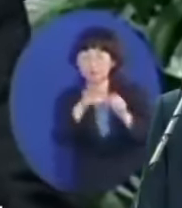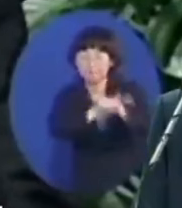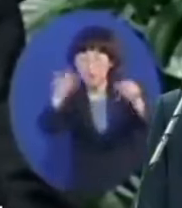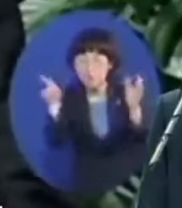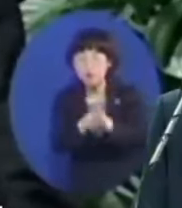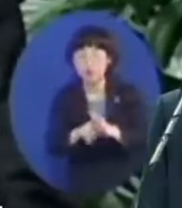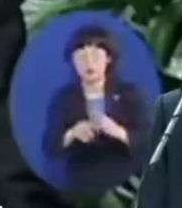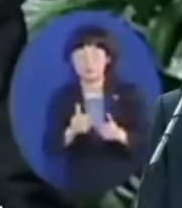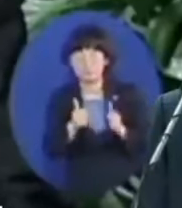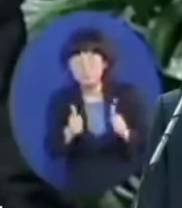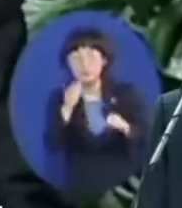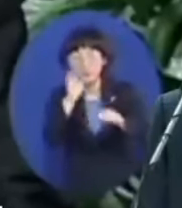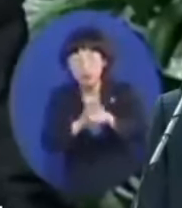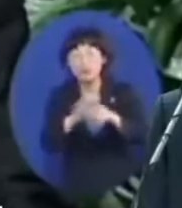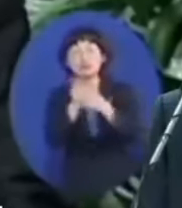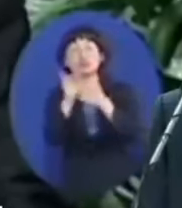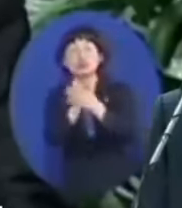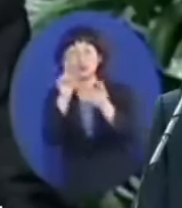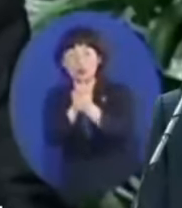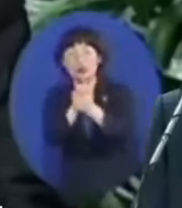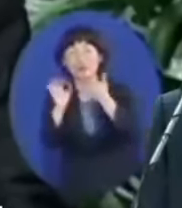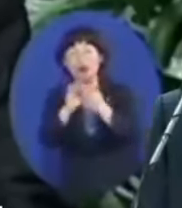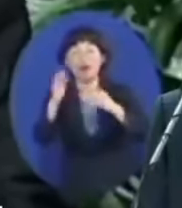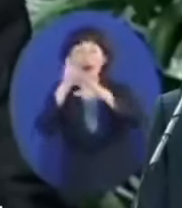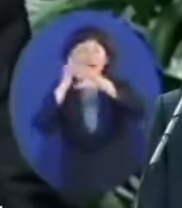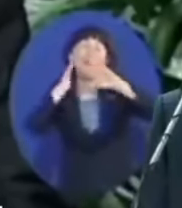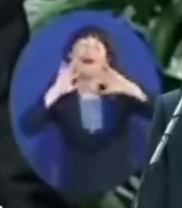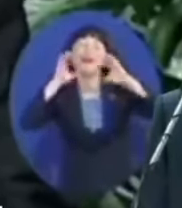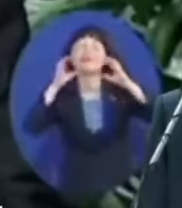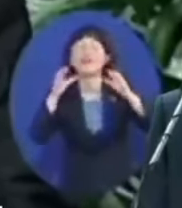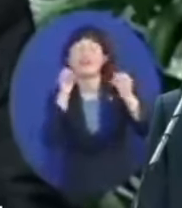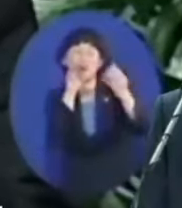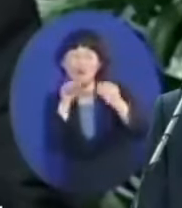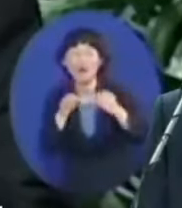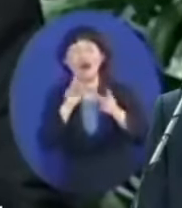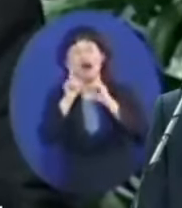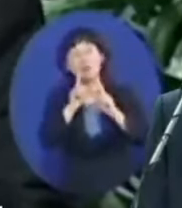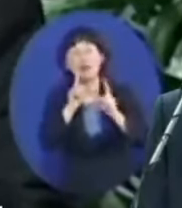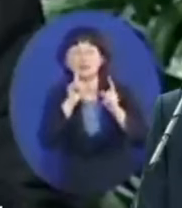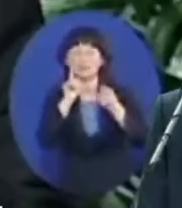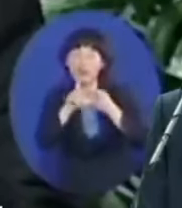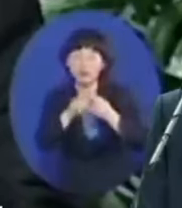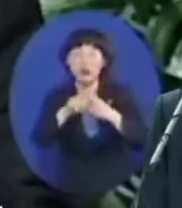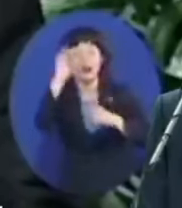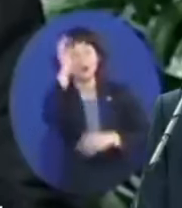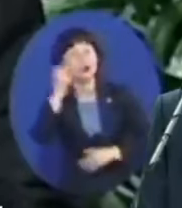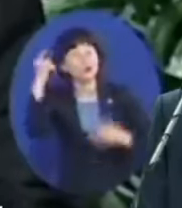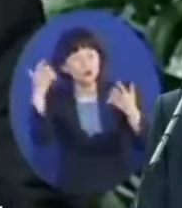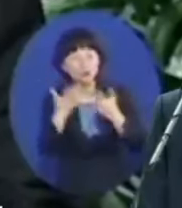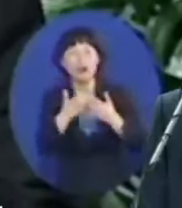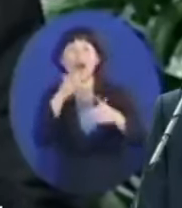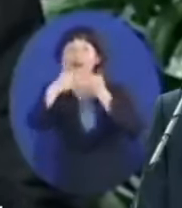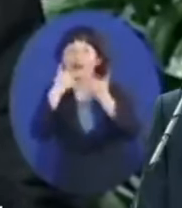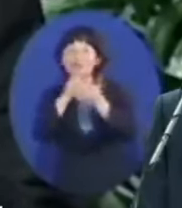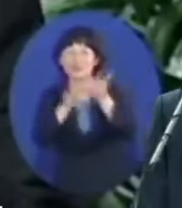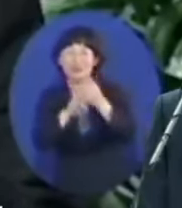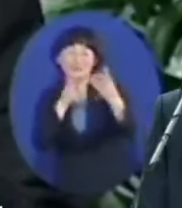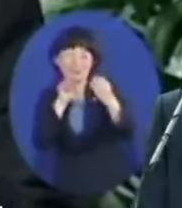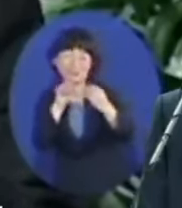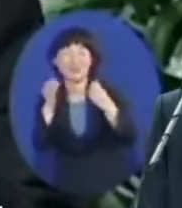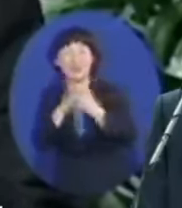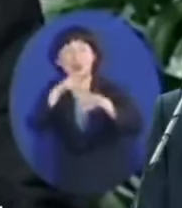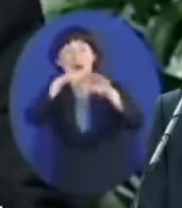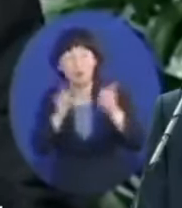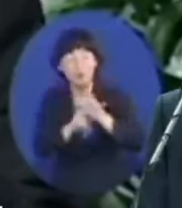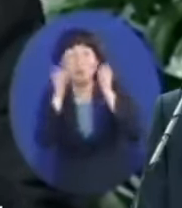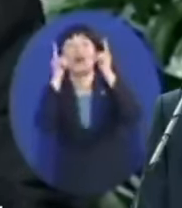잘 섬기는 친구하고 만나 이야기하면 하늘나라 이야기, 말씀 이야기, 성령 충만 이야기, 하나님의 기적 이야기를 함으로 마음이